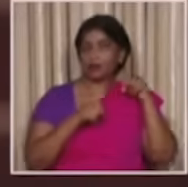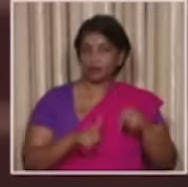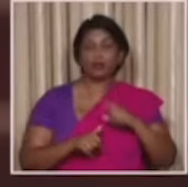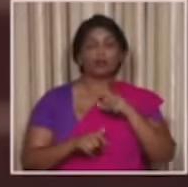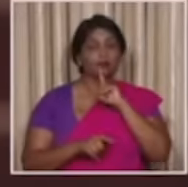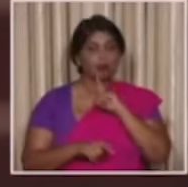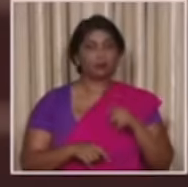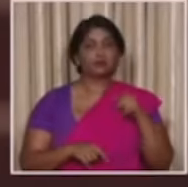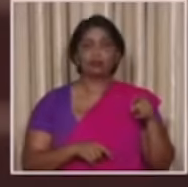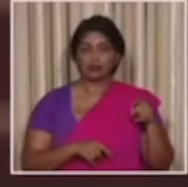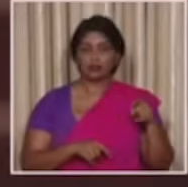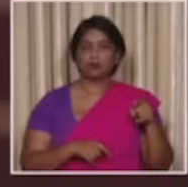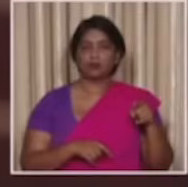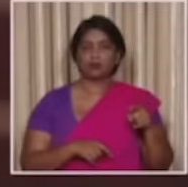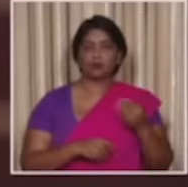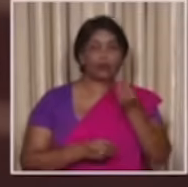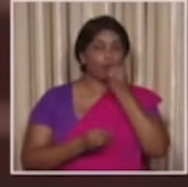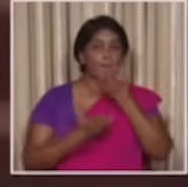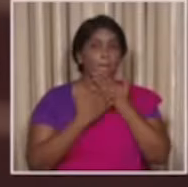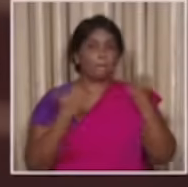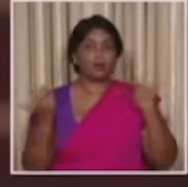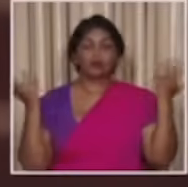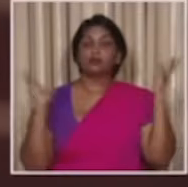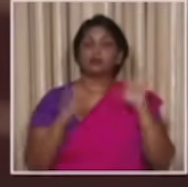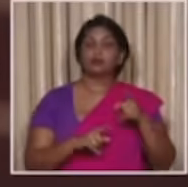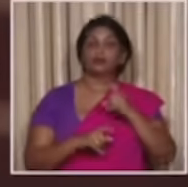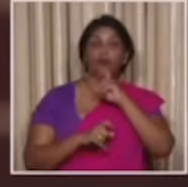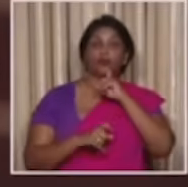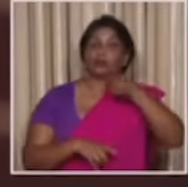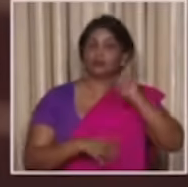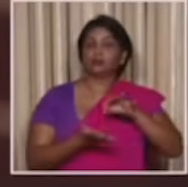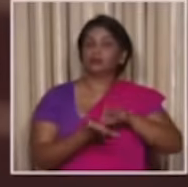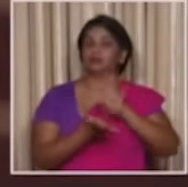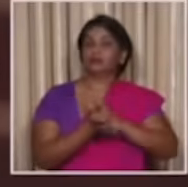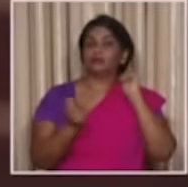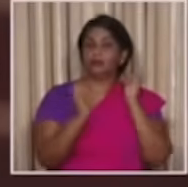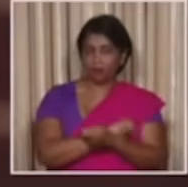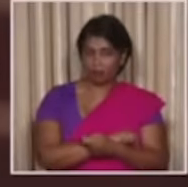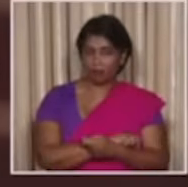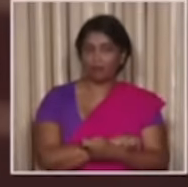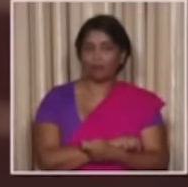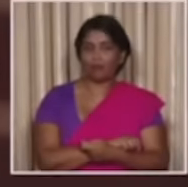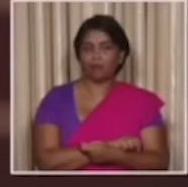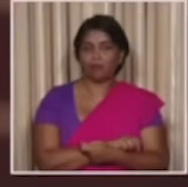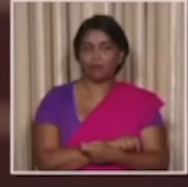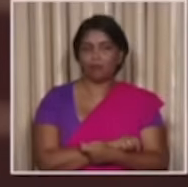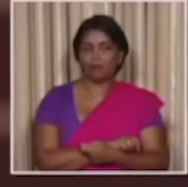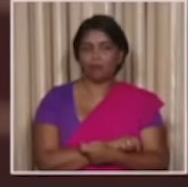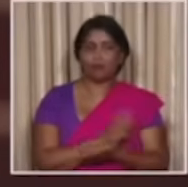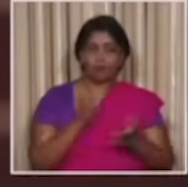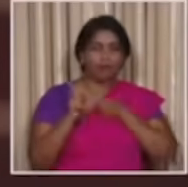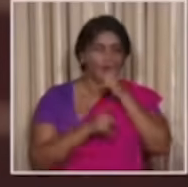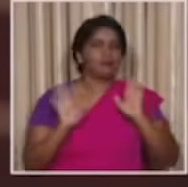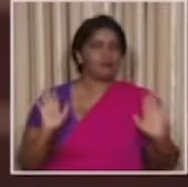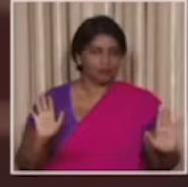මෙතන හදනවා මොනවාද භෝජන සංග්‍රහවල් වලට සම්බන්ධ වෙලා අධිකරණයේ තීන්දුව වෙනස් කරන්න උත්සාහ කරනවායි කියලා. නෑ නෑ, මම මේ කියන්නේ මෙතන